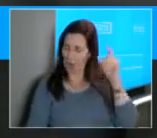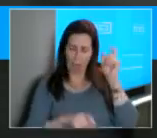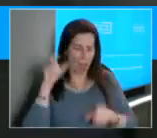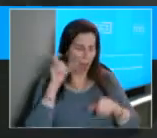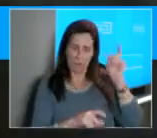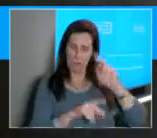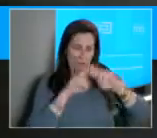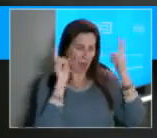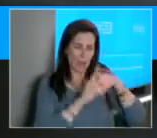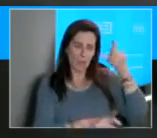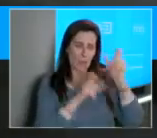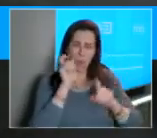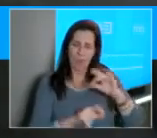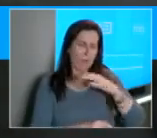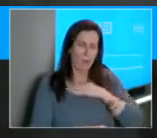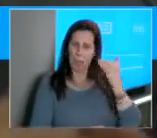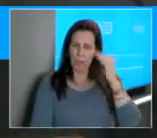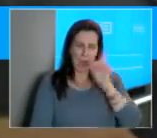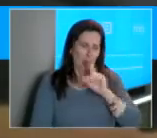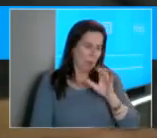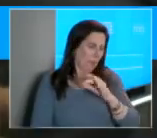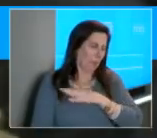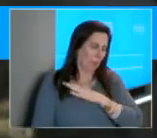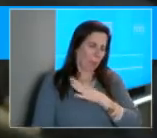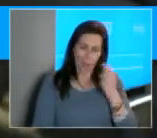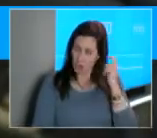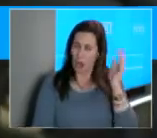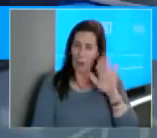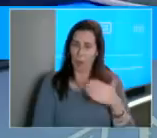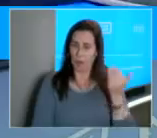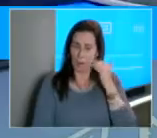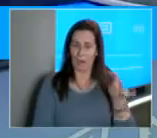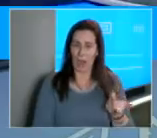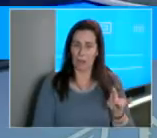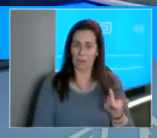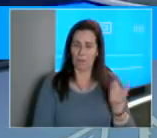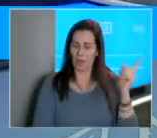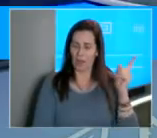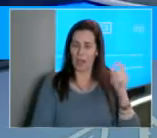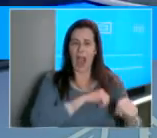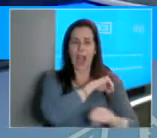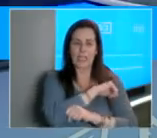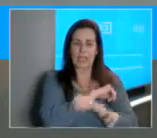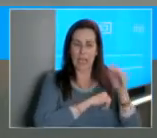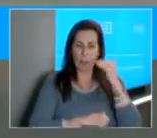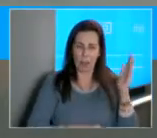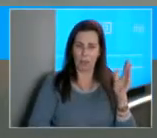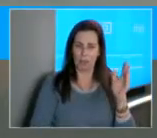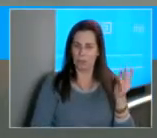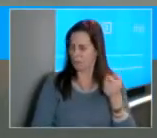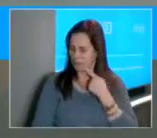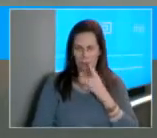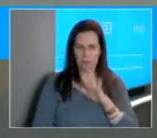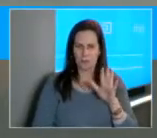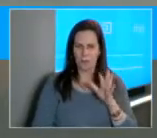מה יקרה אם עסקת המאה תעבור. העולם פחות קשוב, ארצות הברית פחות קשובה, שמענו את קושנר, החתן של טראמפ, מאמין אותו